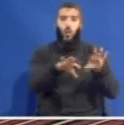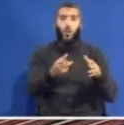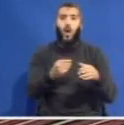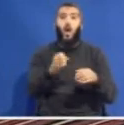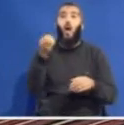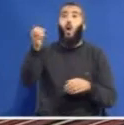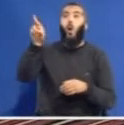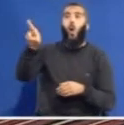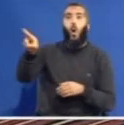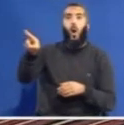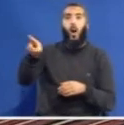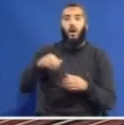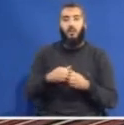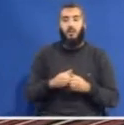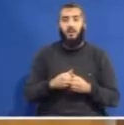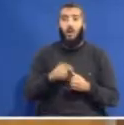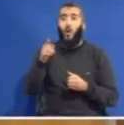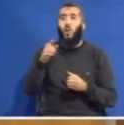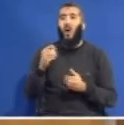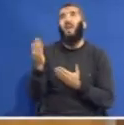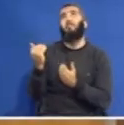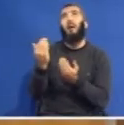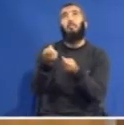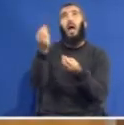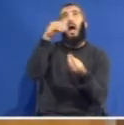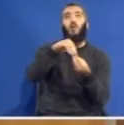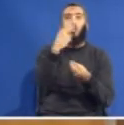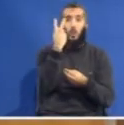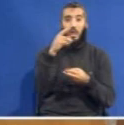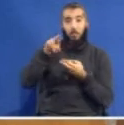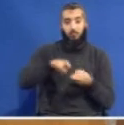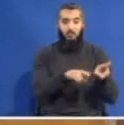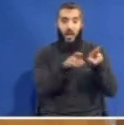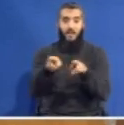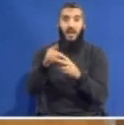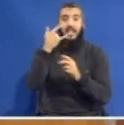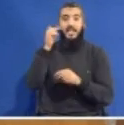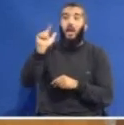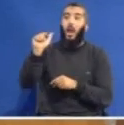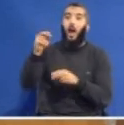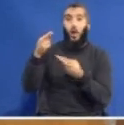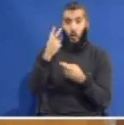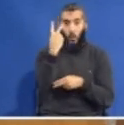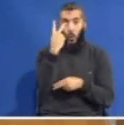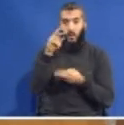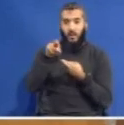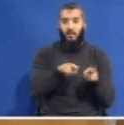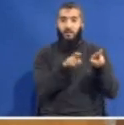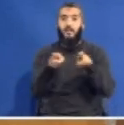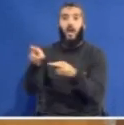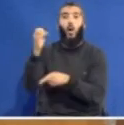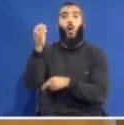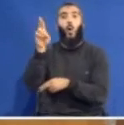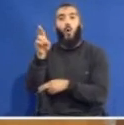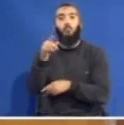يجري لتمنى له الواد الثاني، ولو كان له واديان لتمنى لهما الثالث. يعني ما يملأ بطن